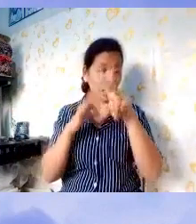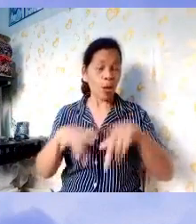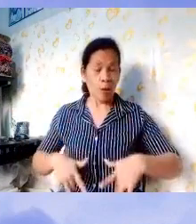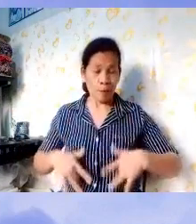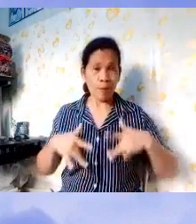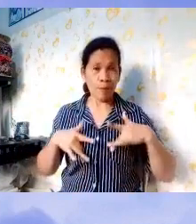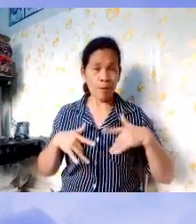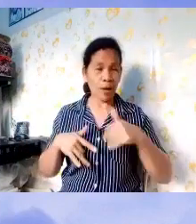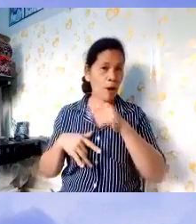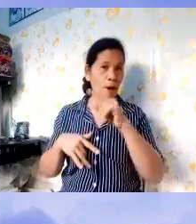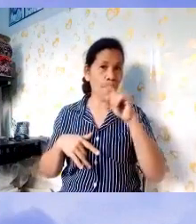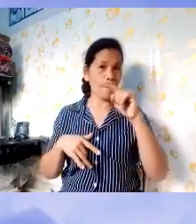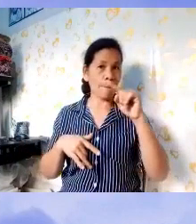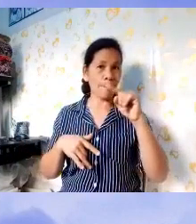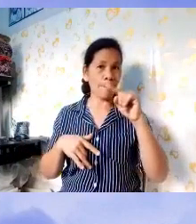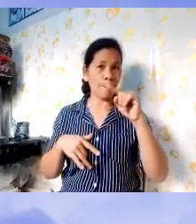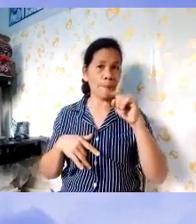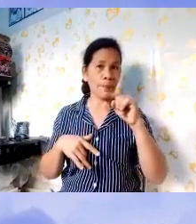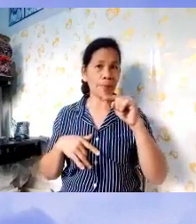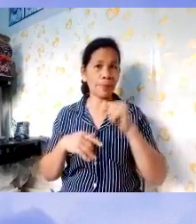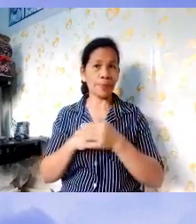Ang una pong